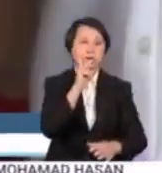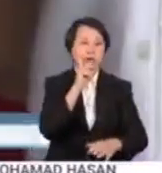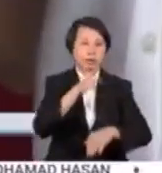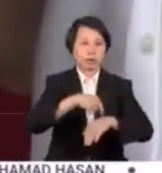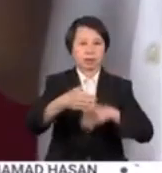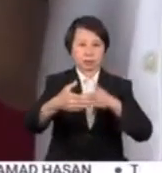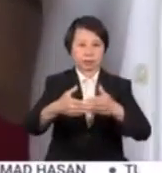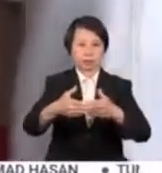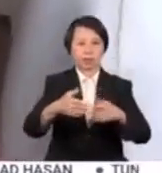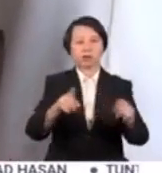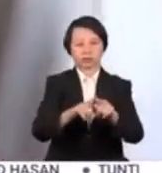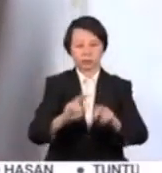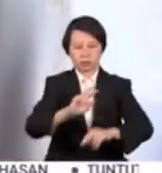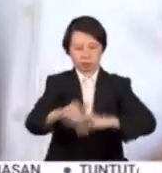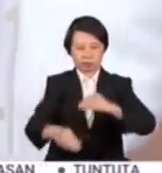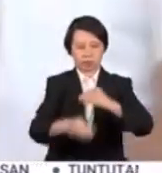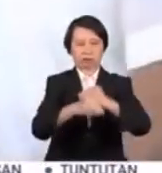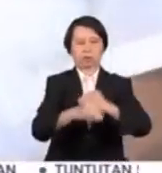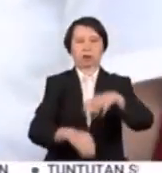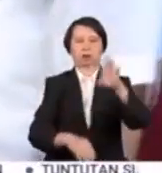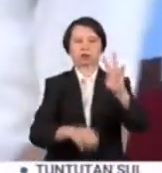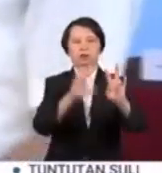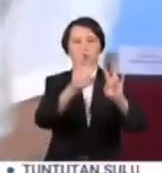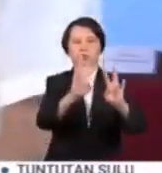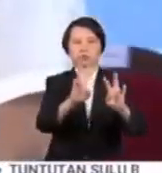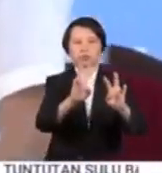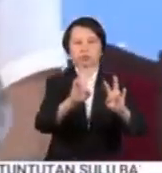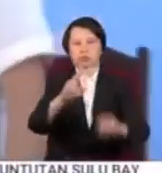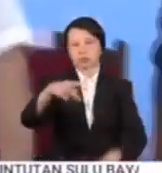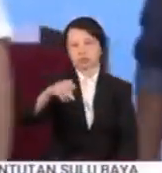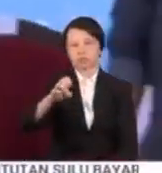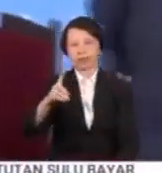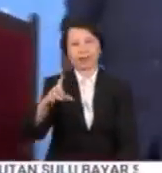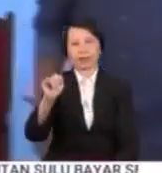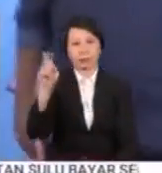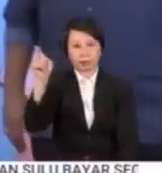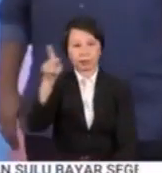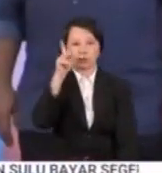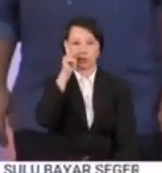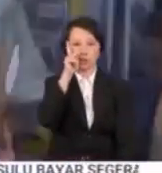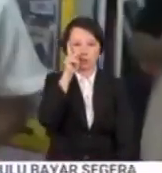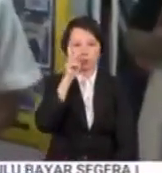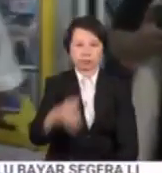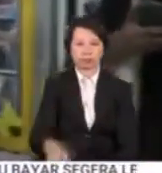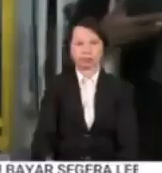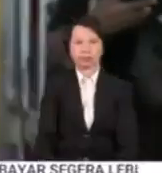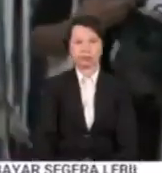terdekat. Ia sebagai tambahan kepada 77 PEDI sedia ada di negeri berkenaan.